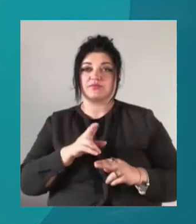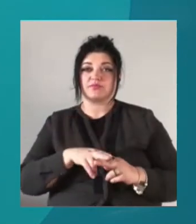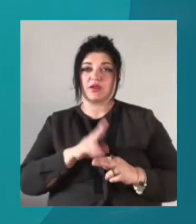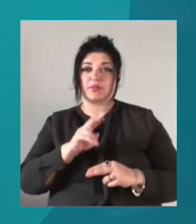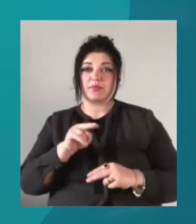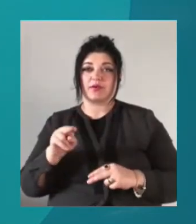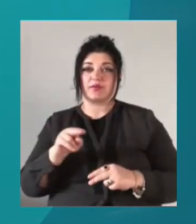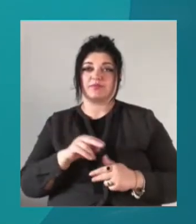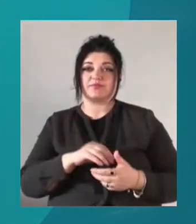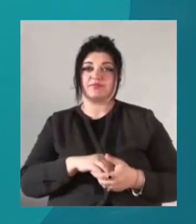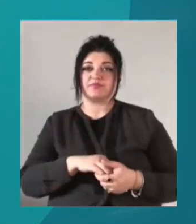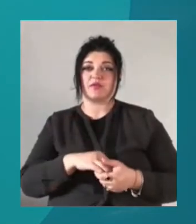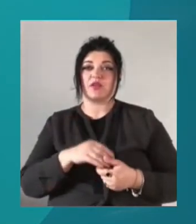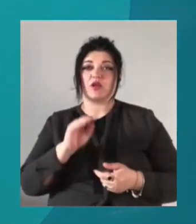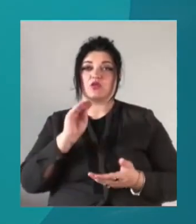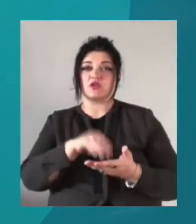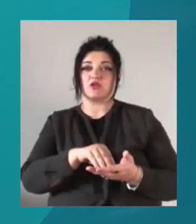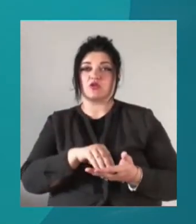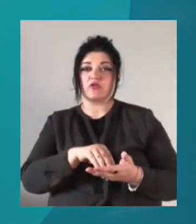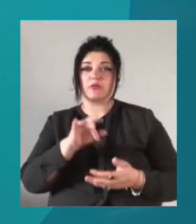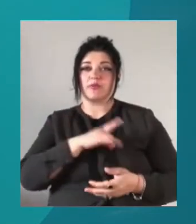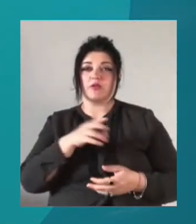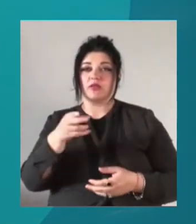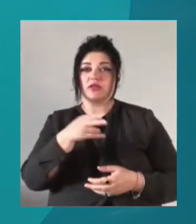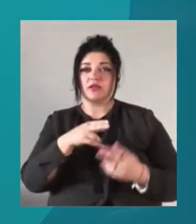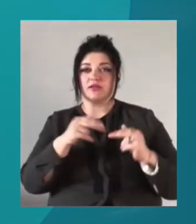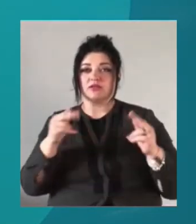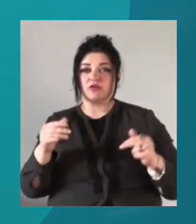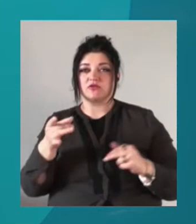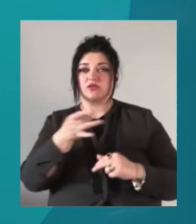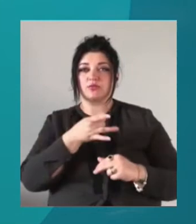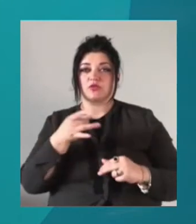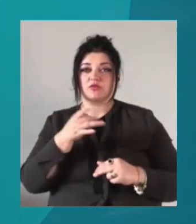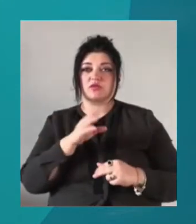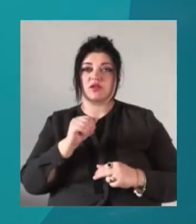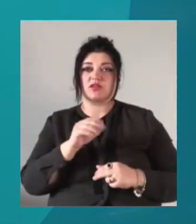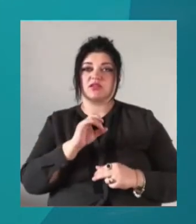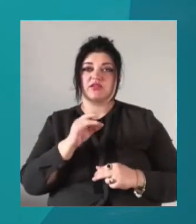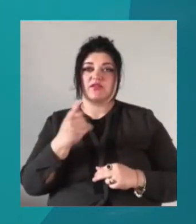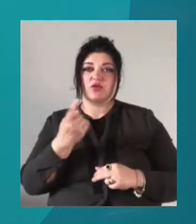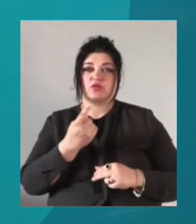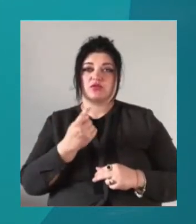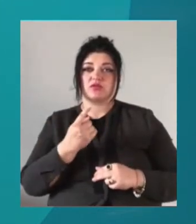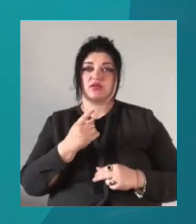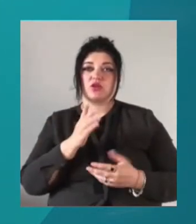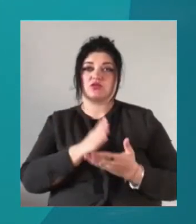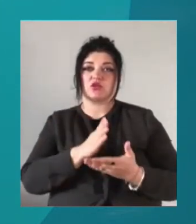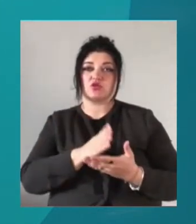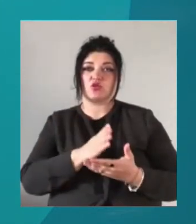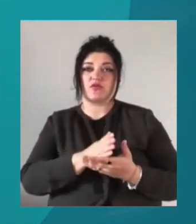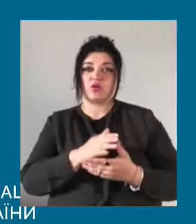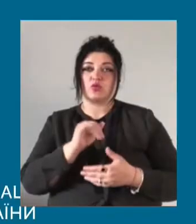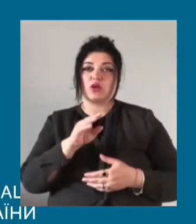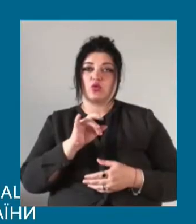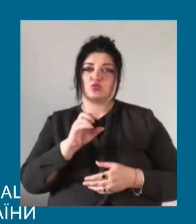Паланка Удобне», розташований у Білгороднестровському районі, та «Серпнева-1» Басарб'яска, розташований у Тарутинському